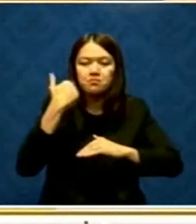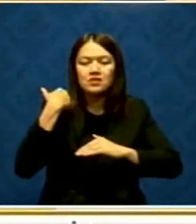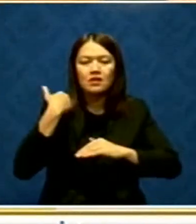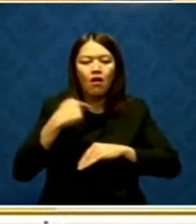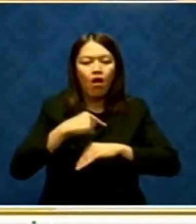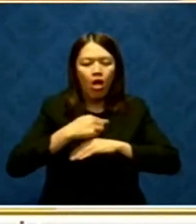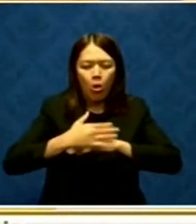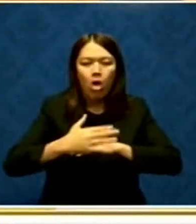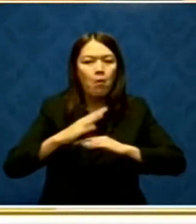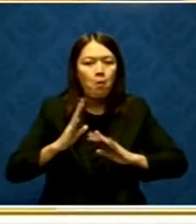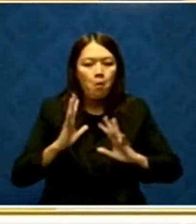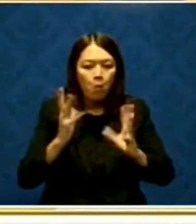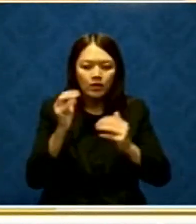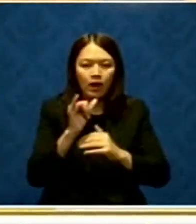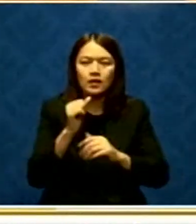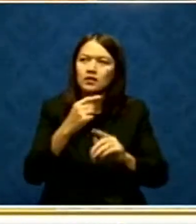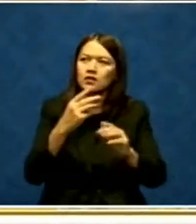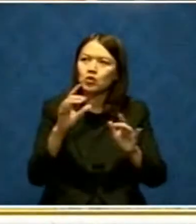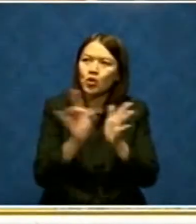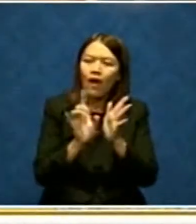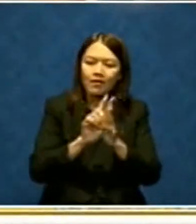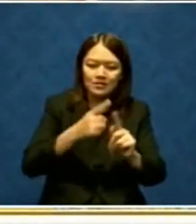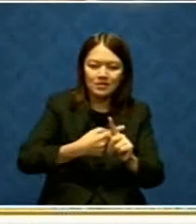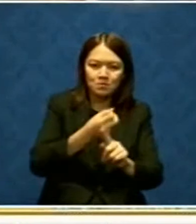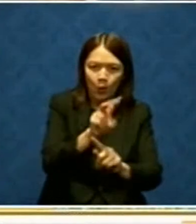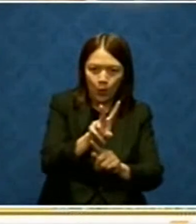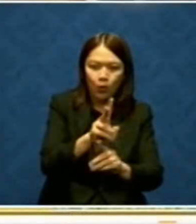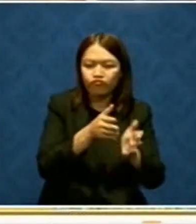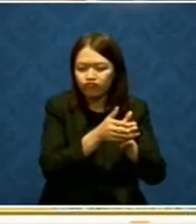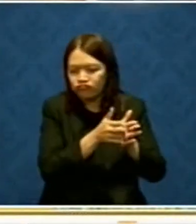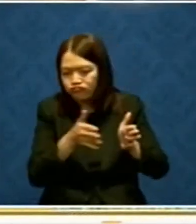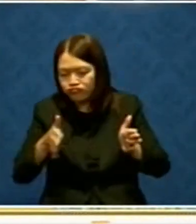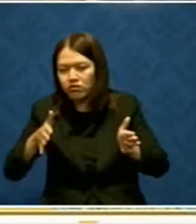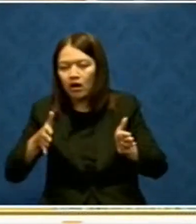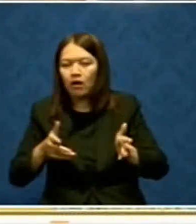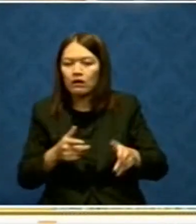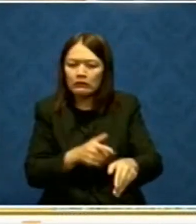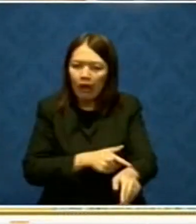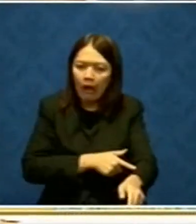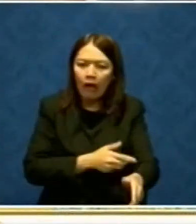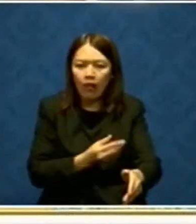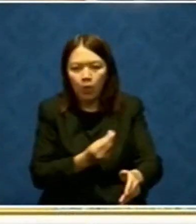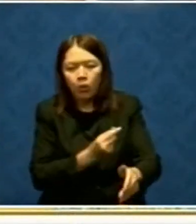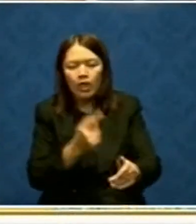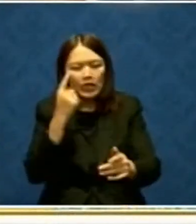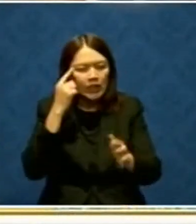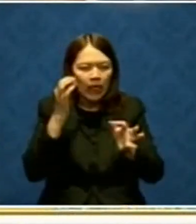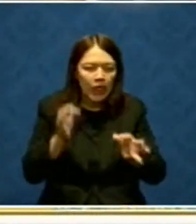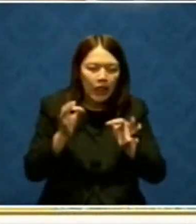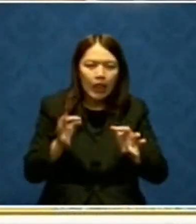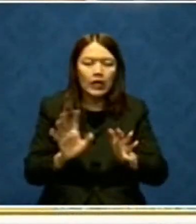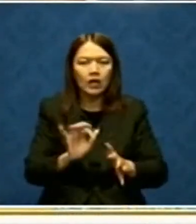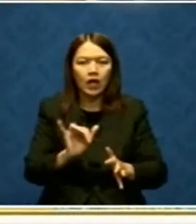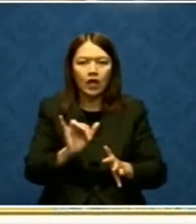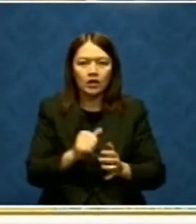เข้าใจว่าจะไปหมดที่ธันวาคมเพราะฉะนั้นนี่จะช้าจะเร็วเนี่ยจะตัดสินใจอย่างไรก็ต